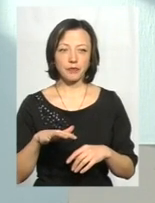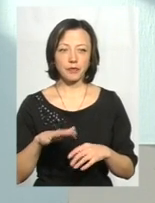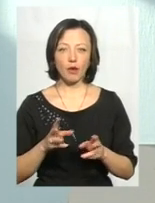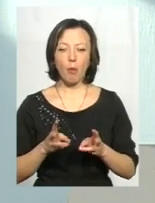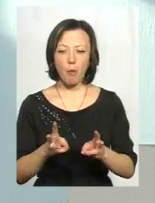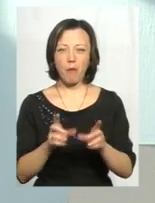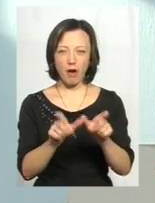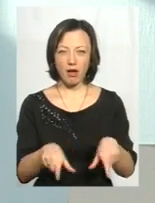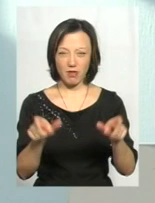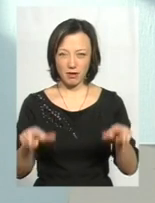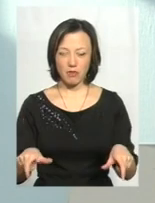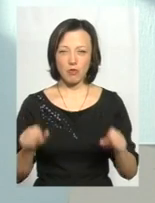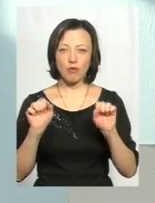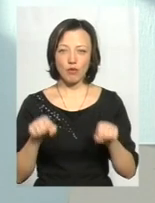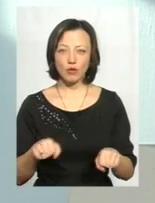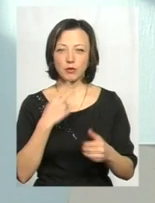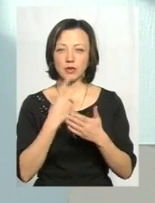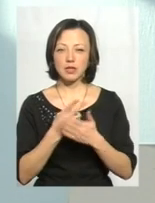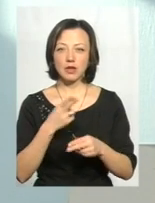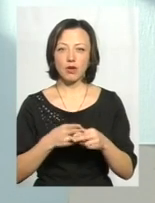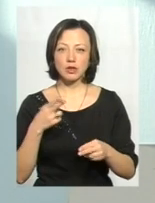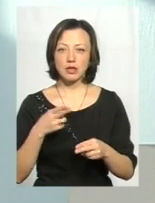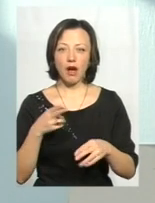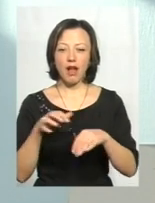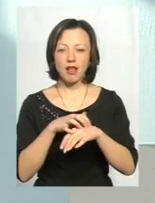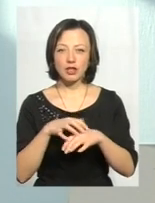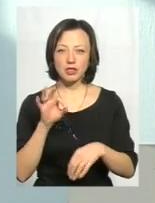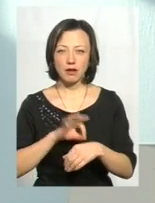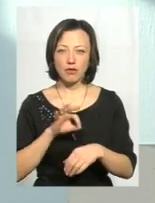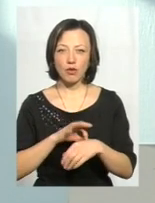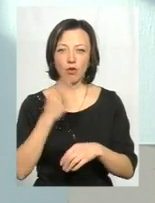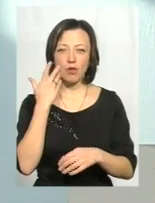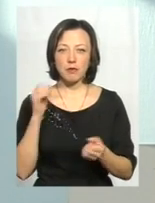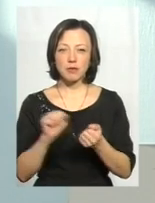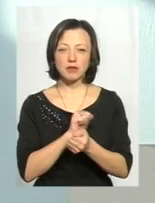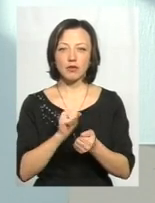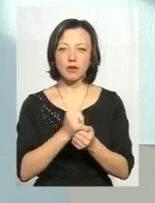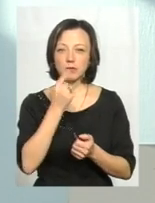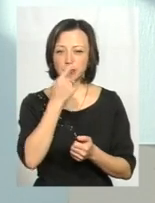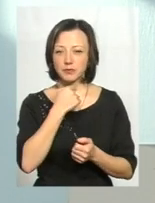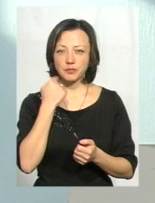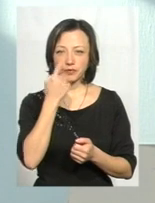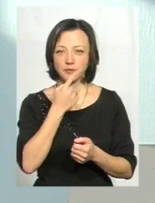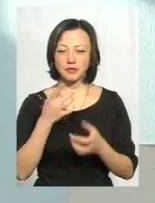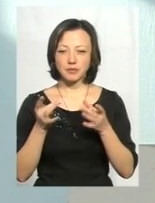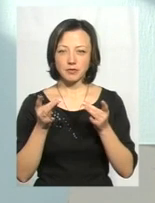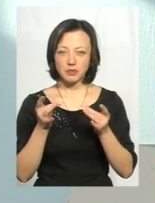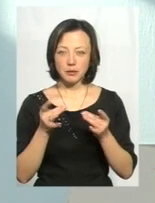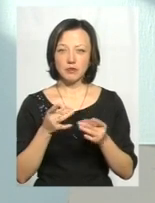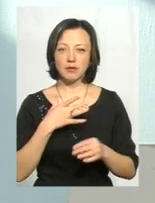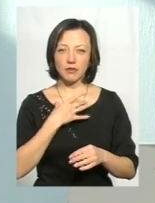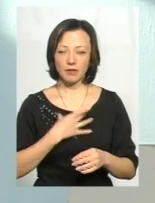опаленням штучним, може спостерігатися загострення алергічних захворювань, коли пересихає слизова оболонка дихальних